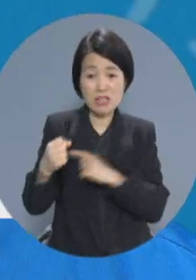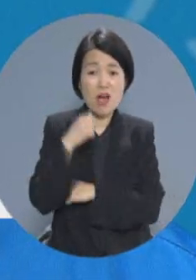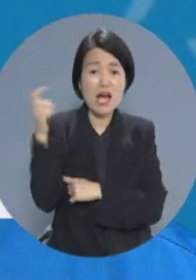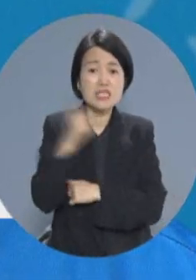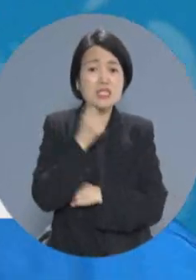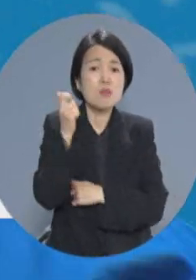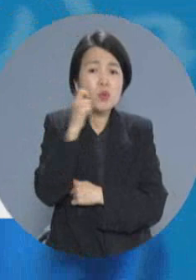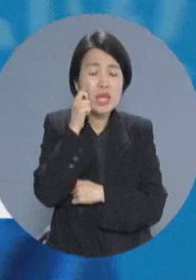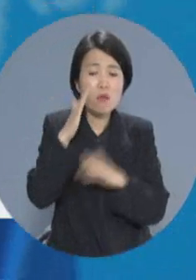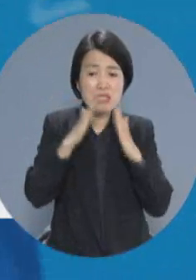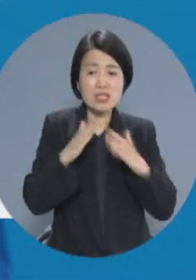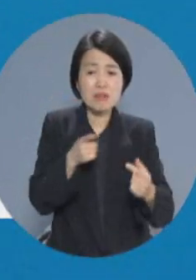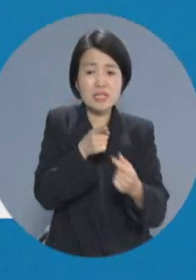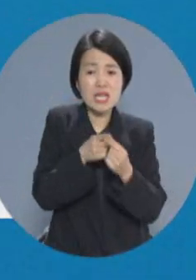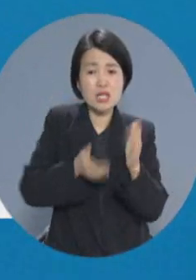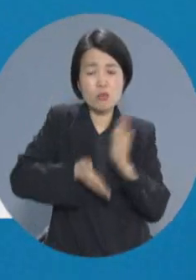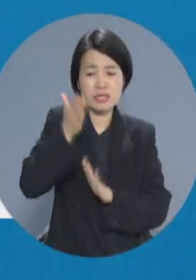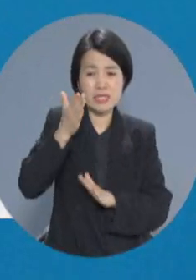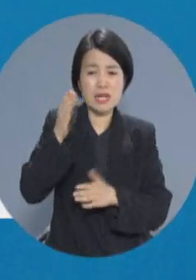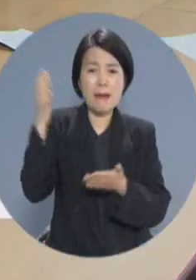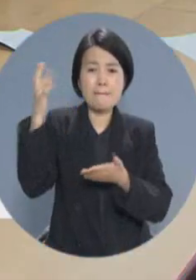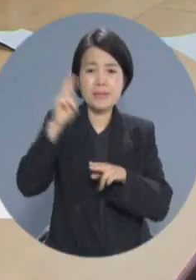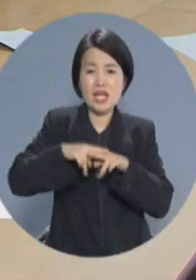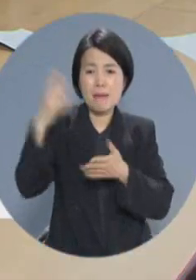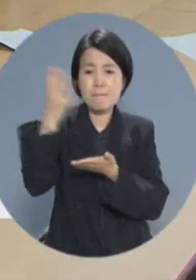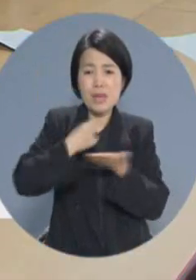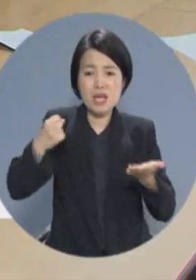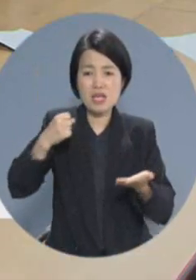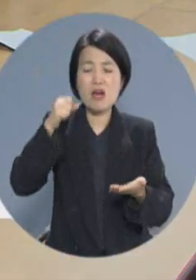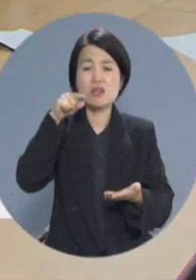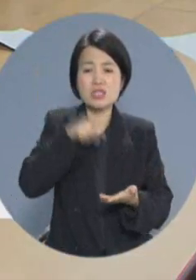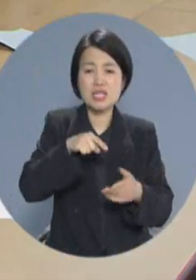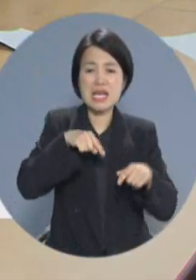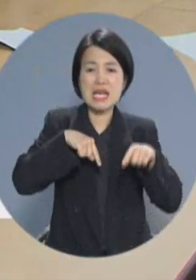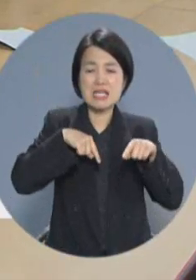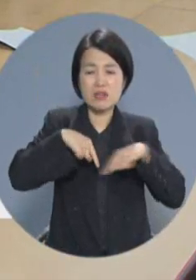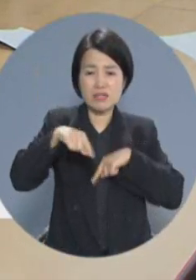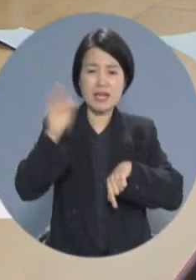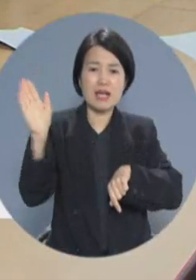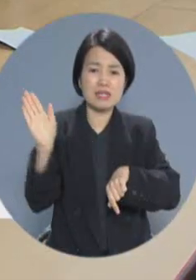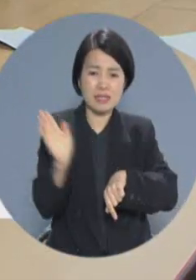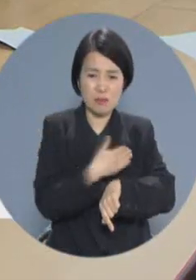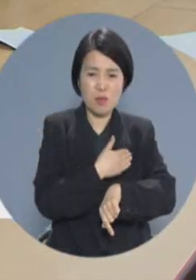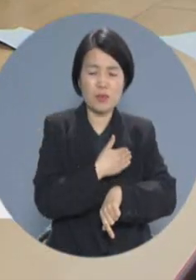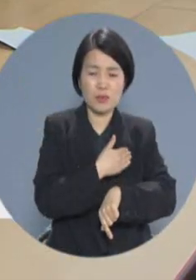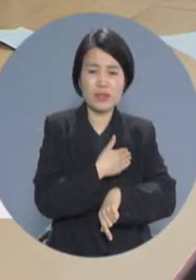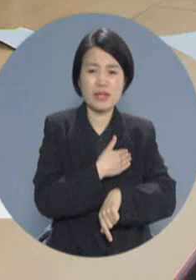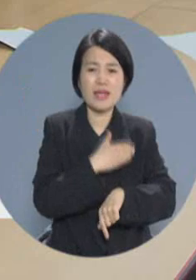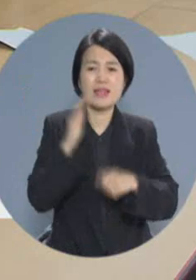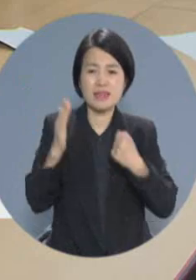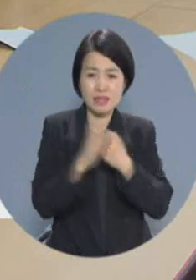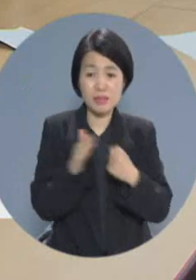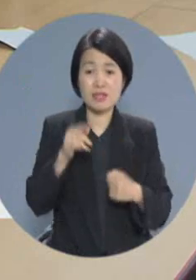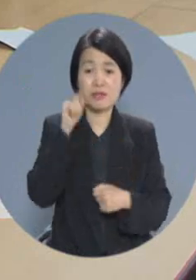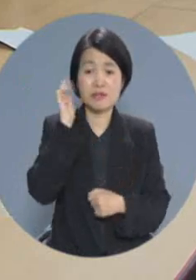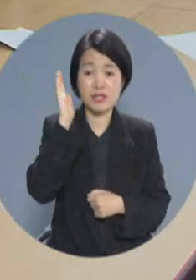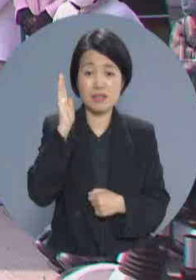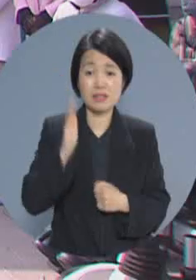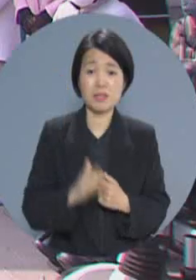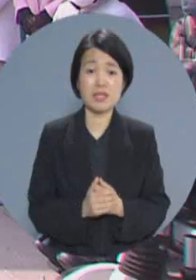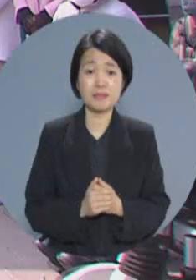못하고 전남 제1도시의 위상을 빼앗기게 된 것은 정치가 제대로 된 역할을 하지 못했기 때문이라고 꼬집었습니다.